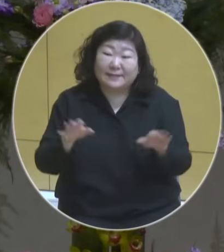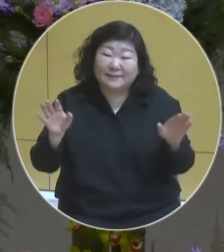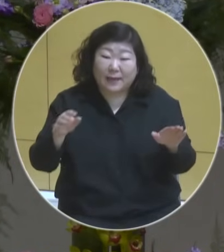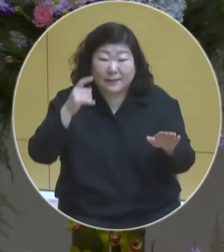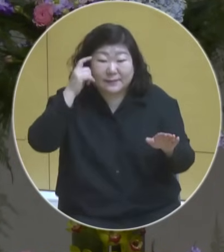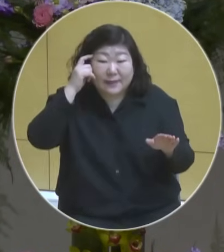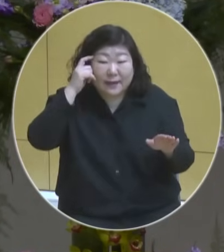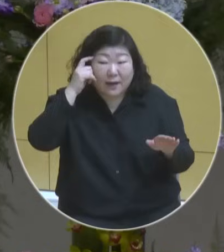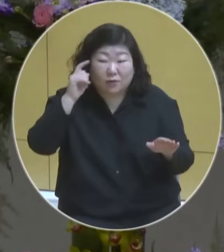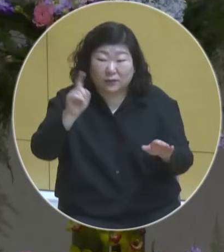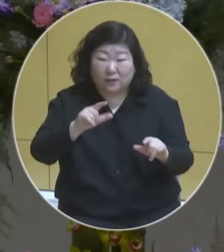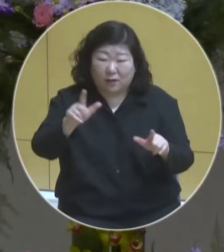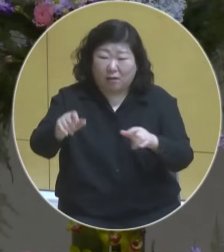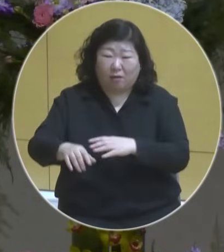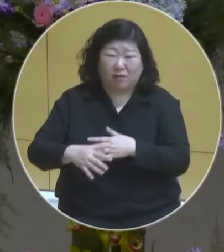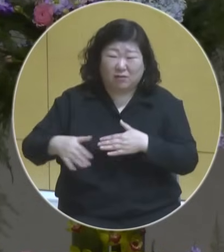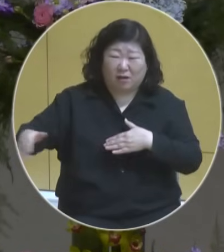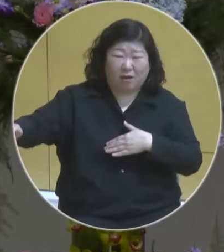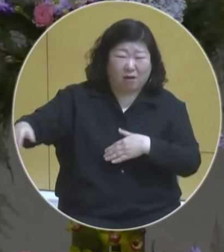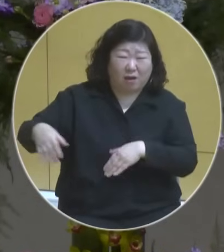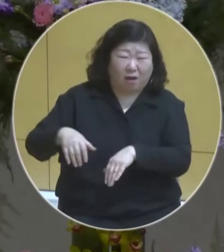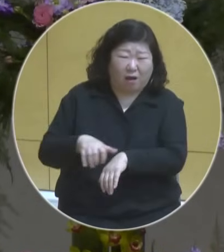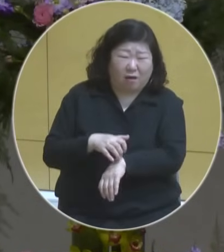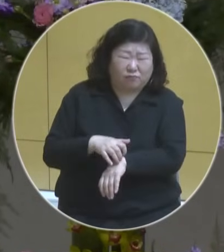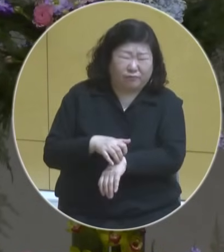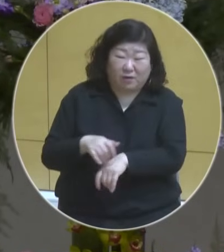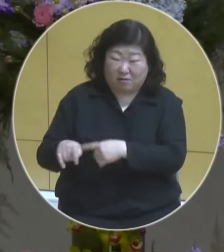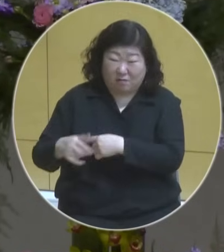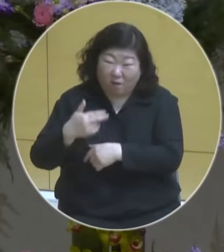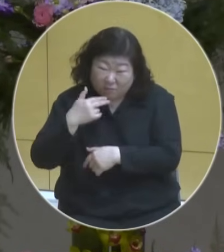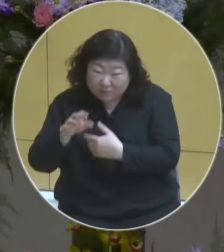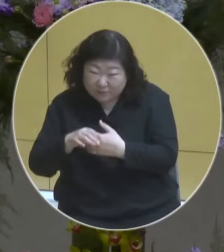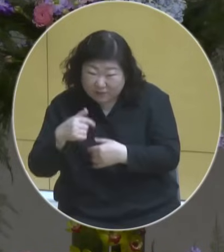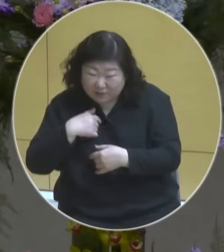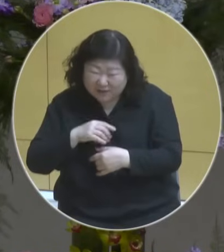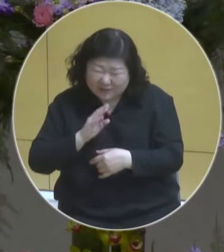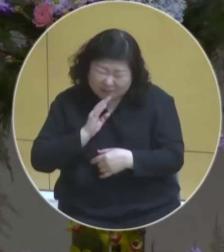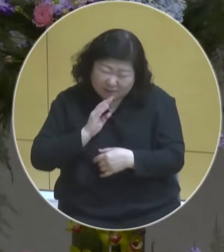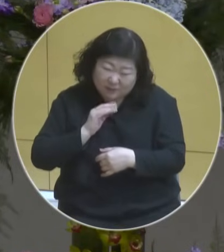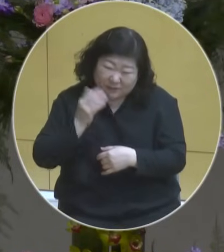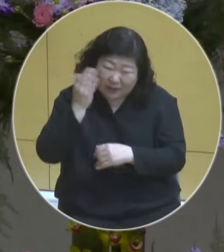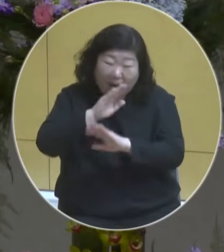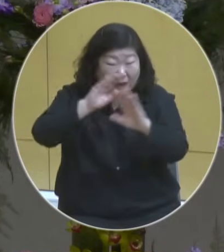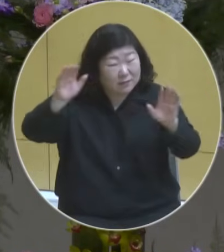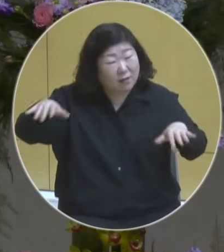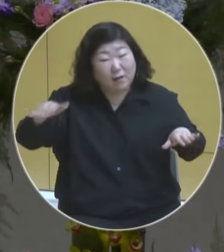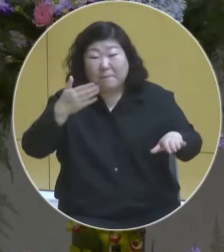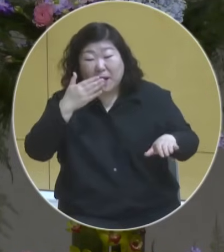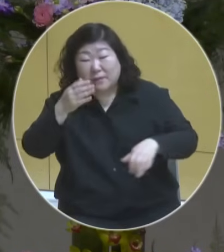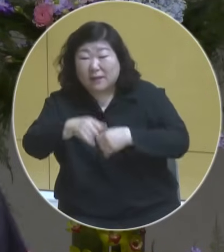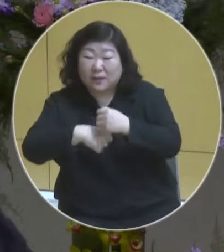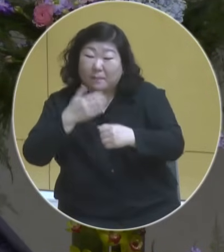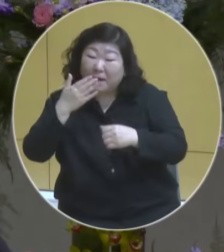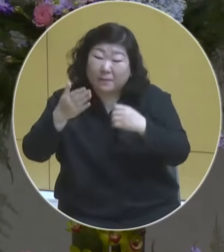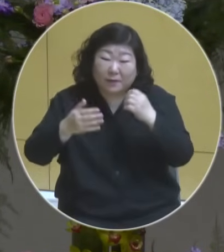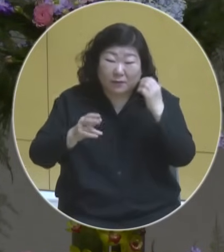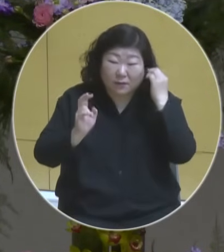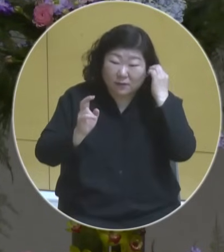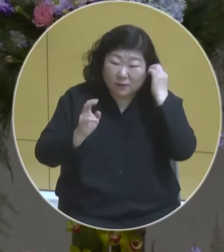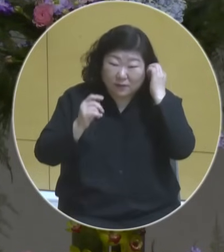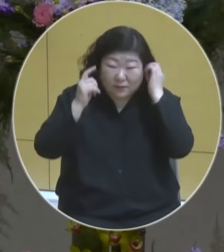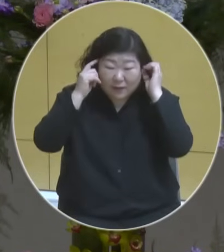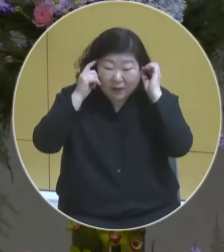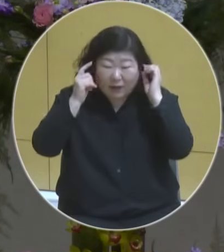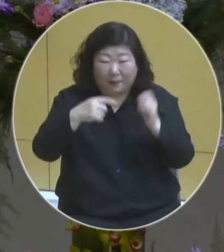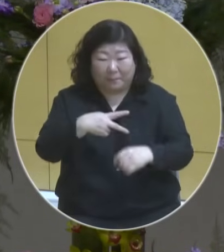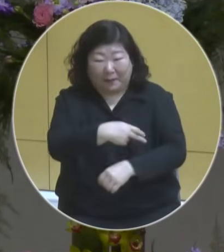생각합니다이 날개만 없다면 나는 정말 진짜 하늘을 날아갈 것 같아 자유로울 것 같아 그래서 자기 날개를 다